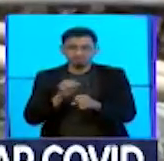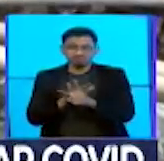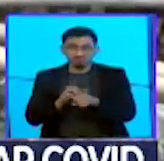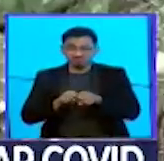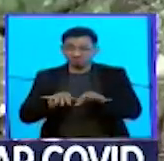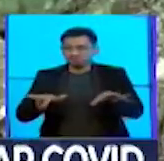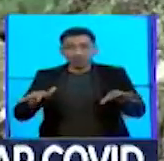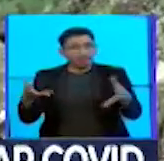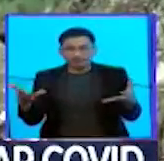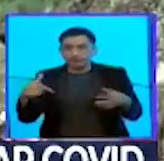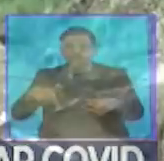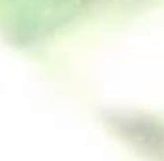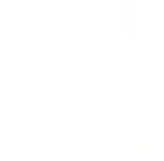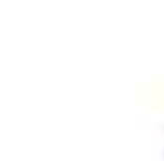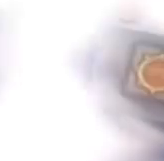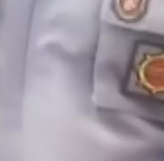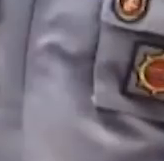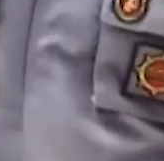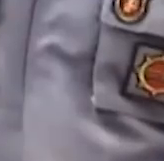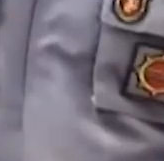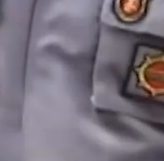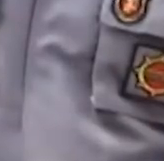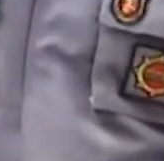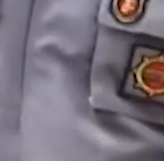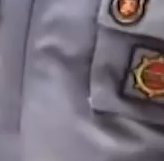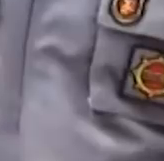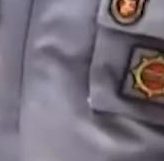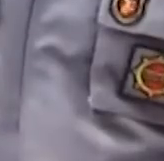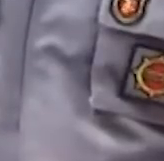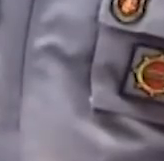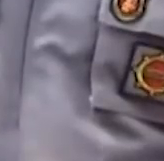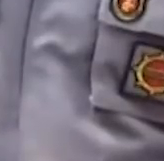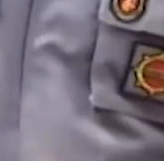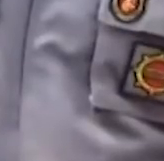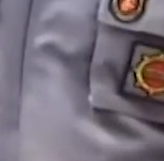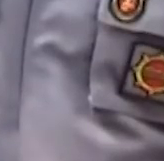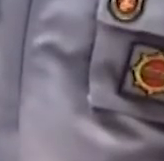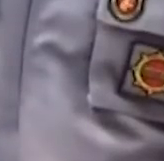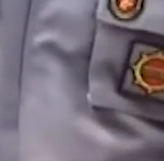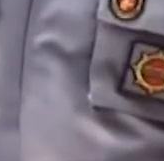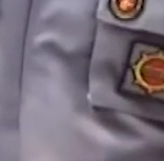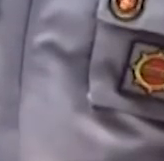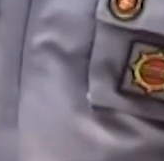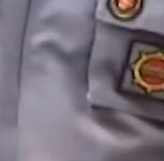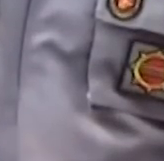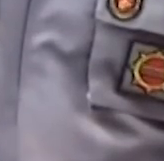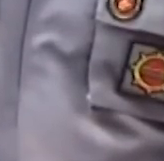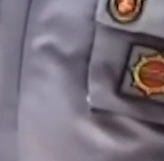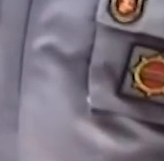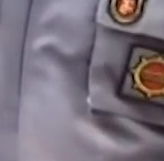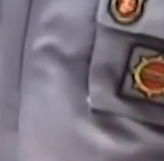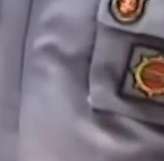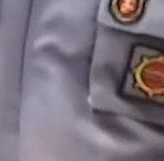Cluster Kudus dilap dong Pelangi tua keluarga di sana dulu Malanti atau itu ada yang merasa